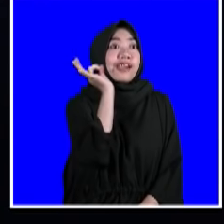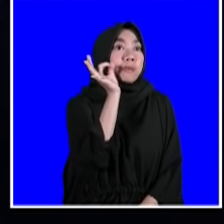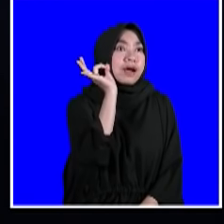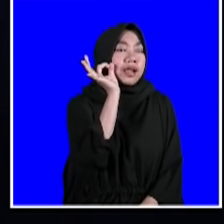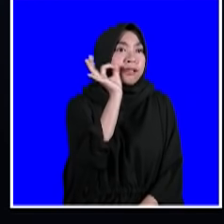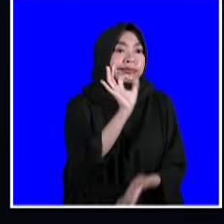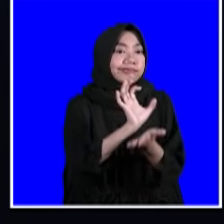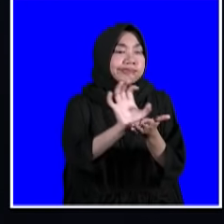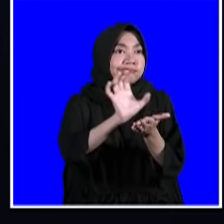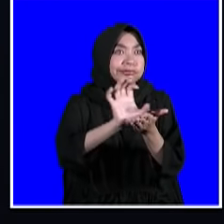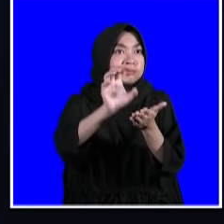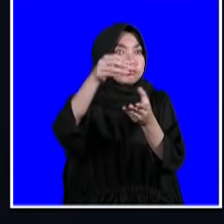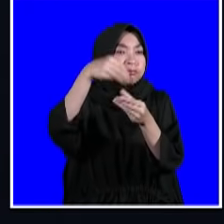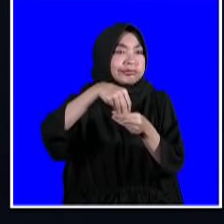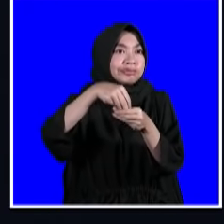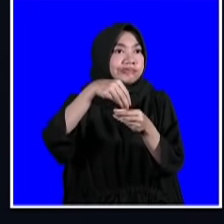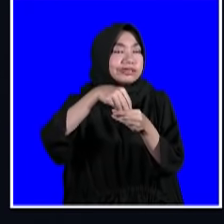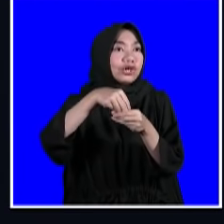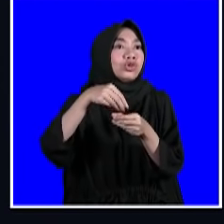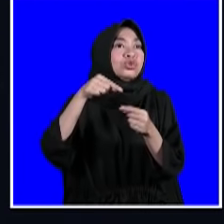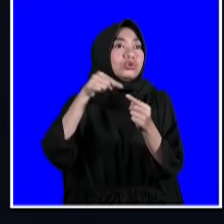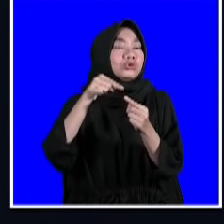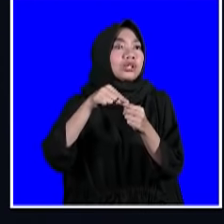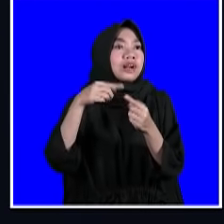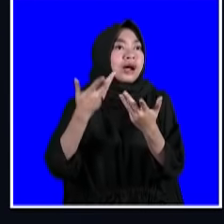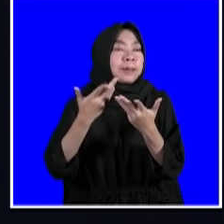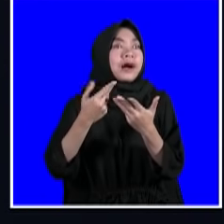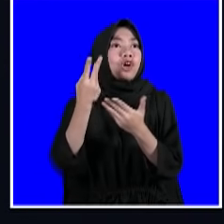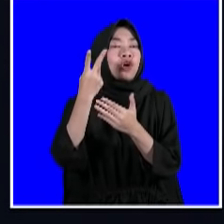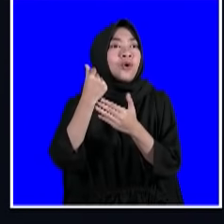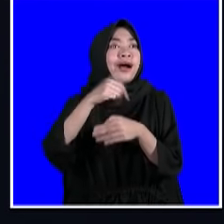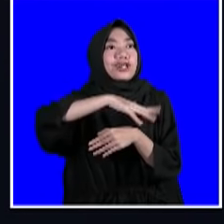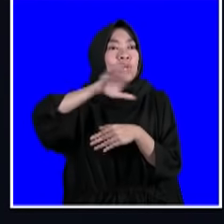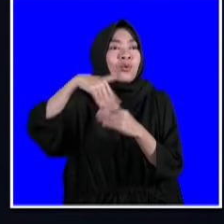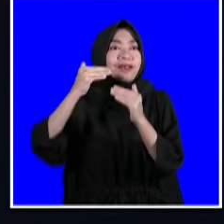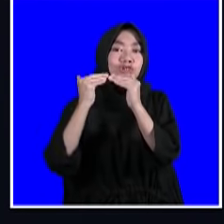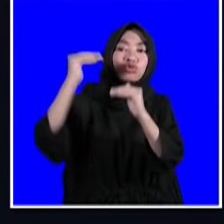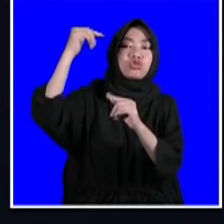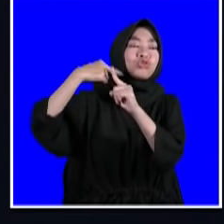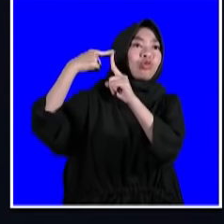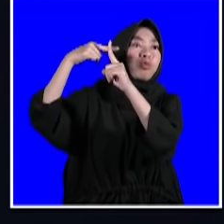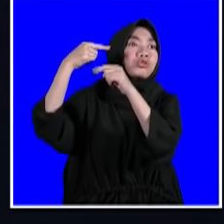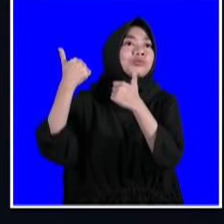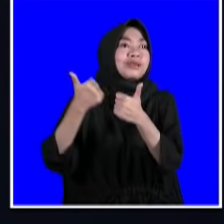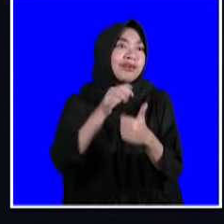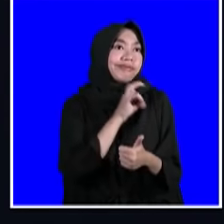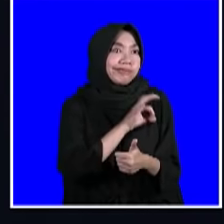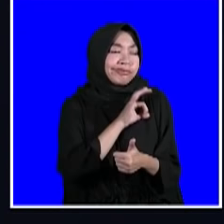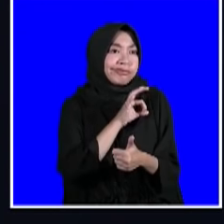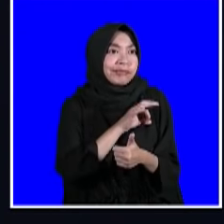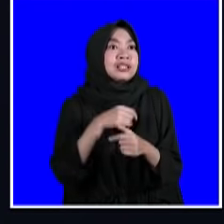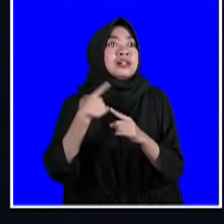untuk memampukan kita agar terjadi surplus keuangan yang lebih besar lagi, sehingga surplus